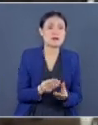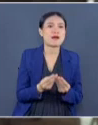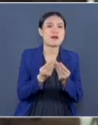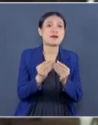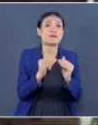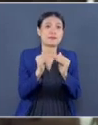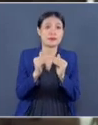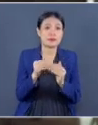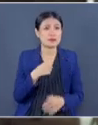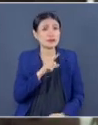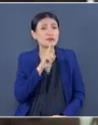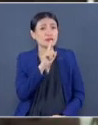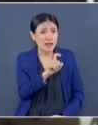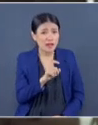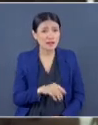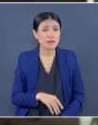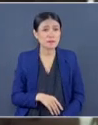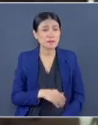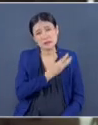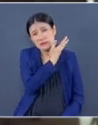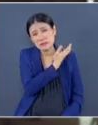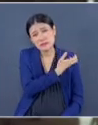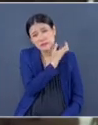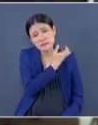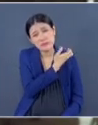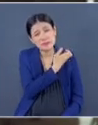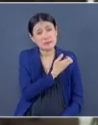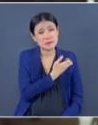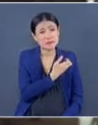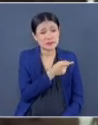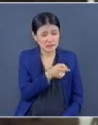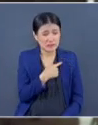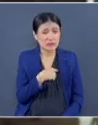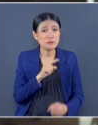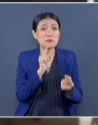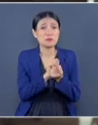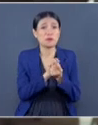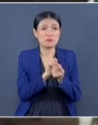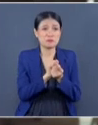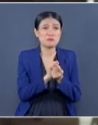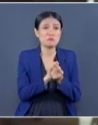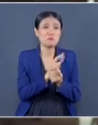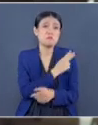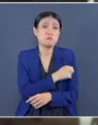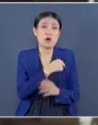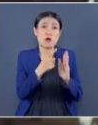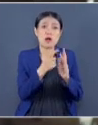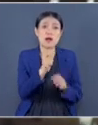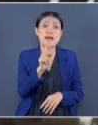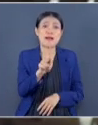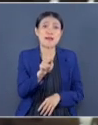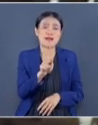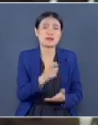เอ๊ะพี่รณพี่มีอาการปวดหลังปวดต่างไปหาอาจารย์เอกมาเหมือนกันฮะคุณผู้ชมฮะอาจารย์เอกฝ่